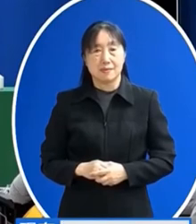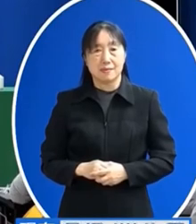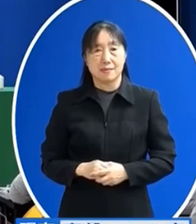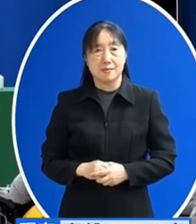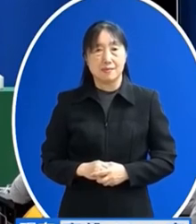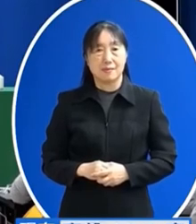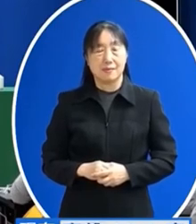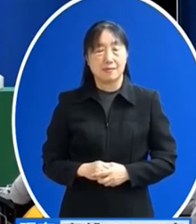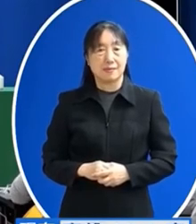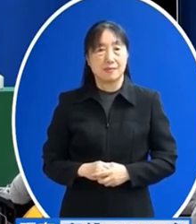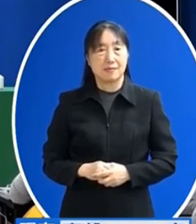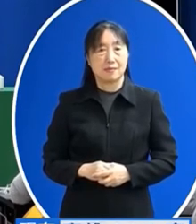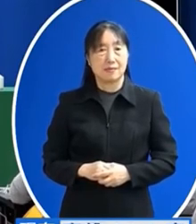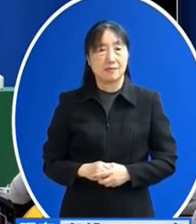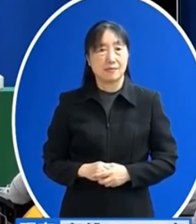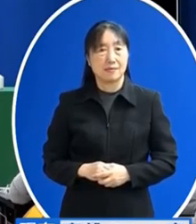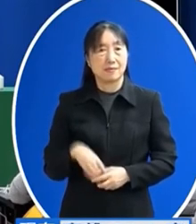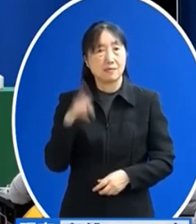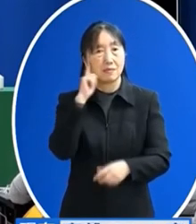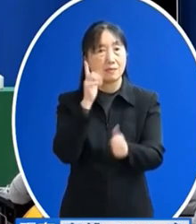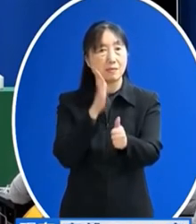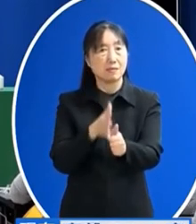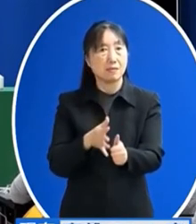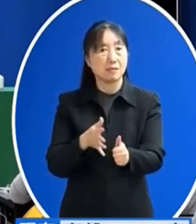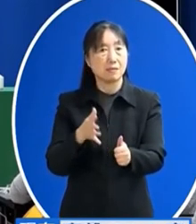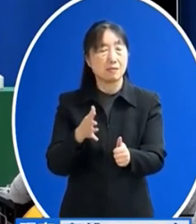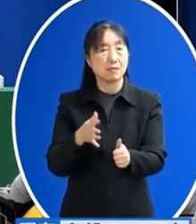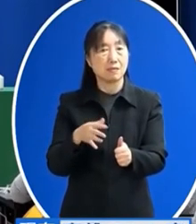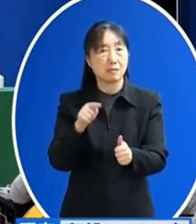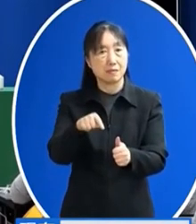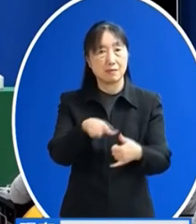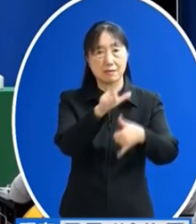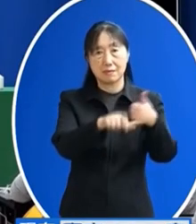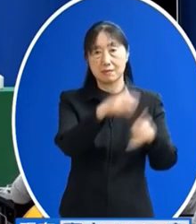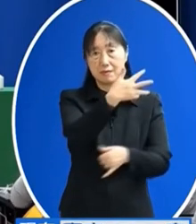律宾入境后确诊的。有任何最新消息，广告后带您关心。